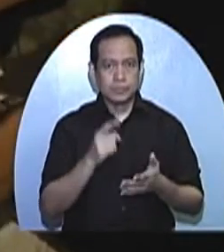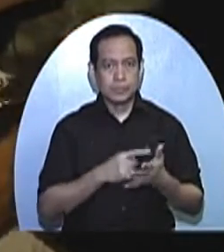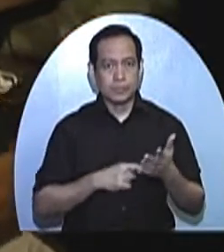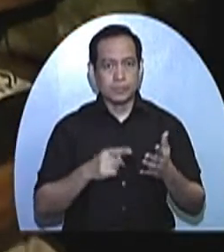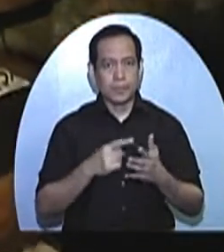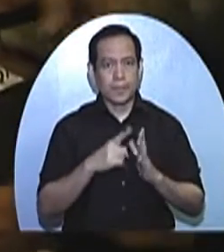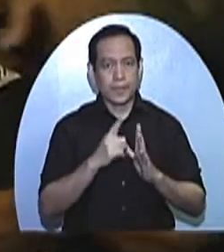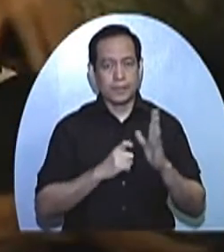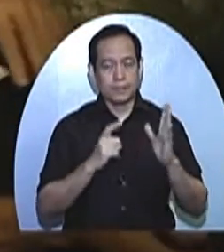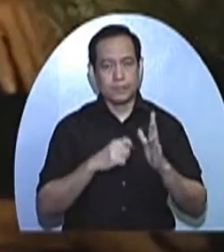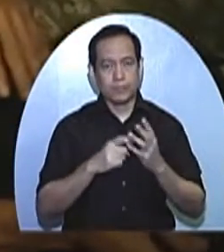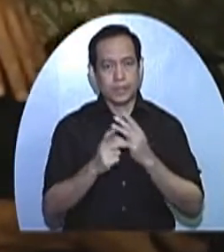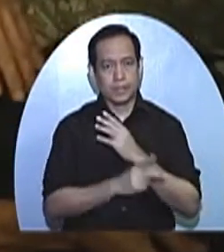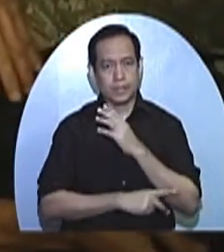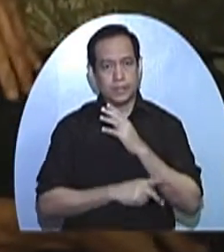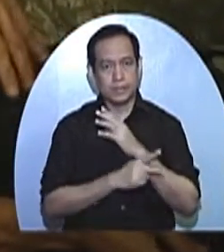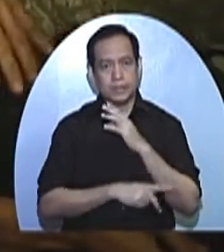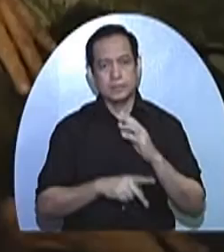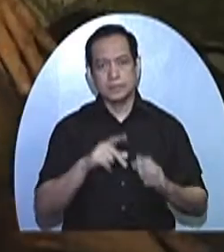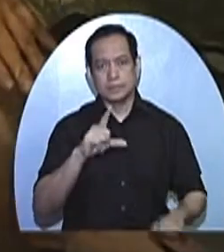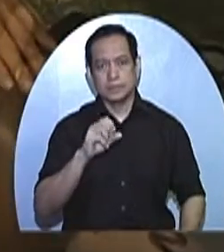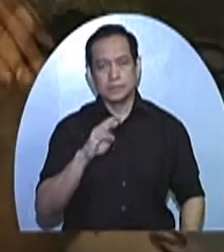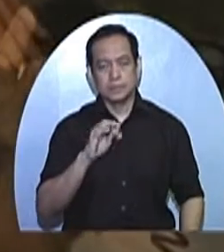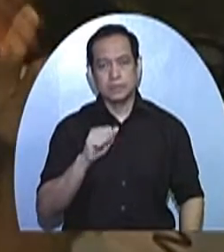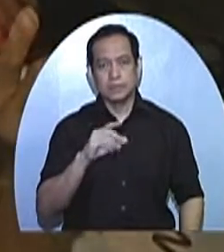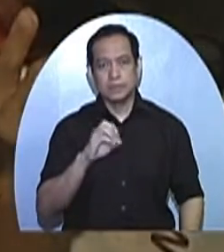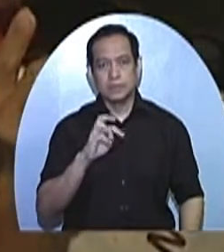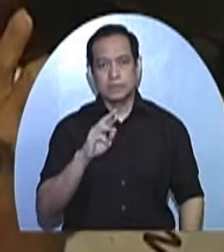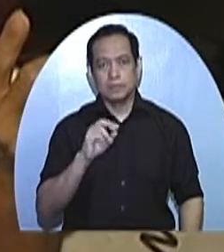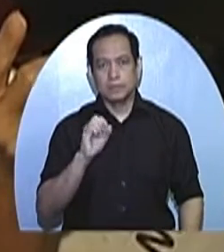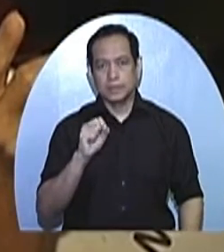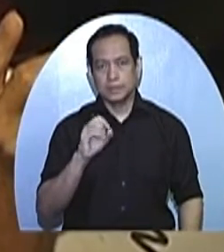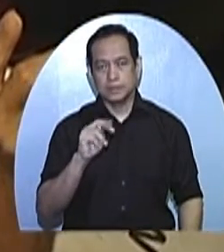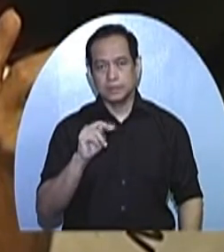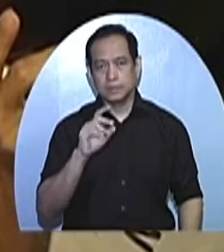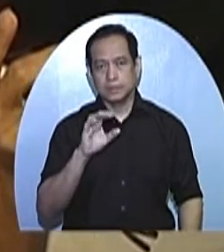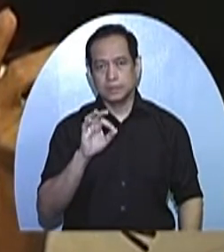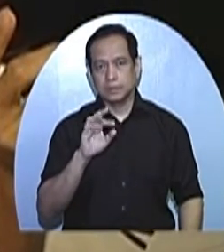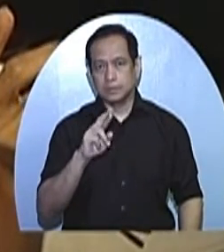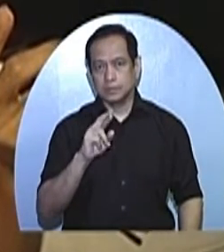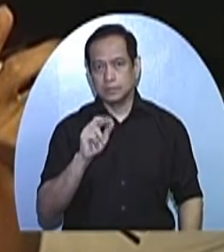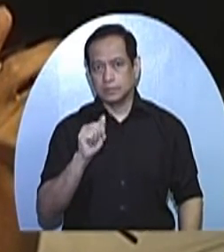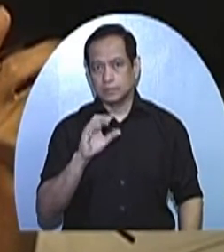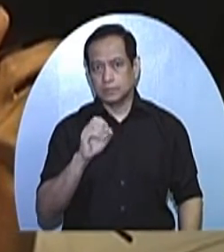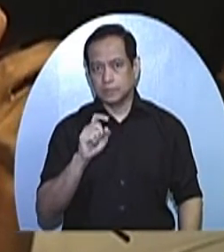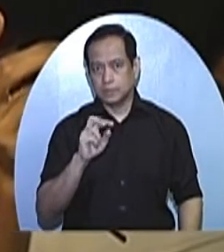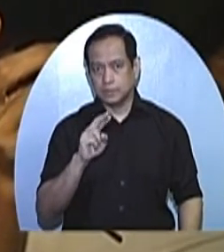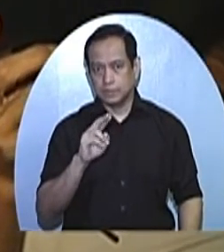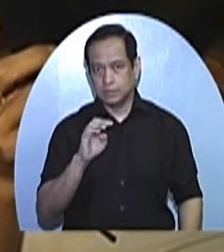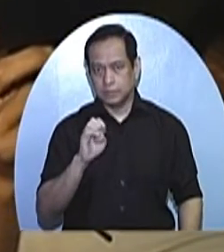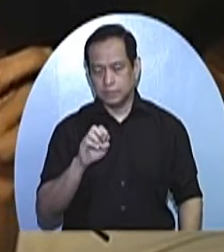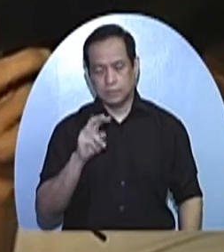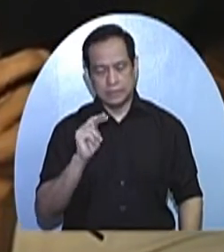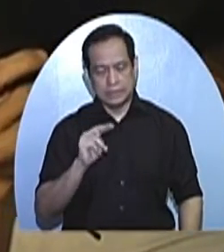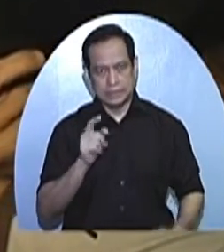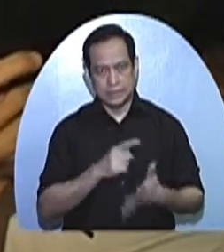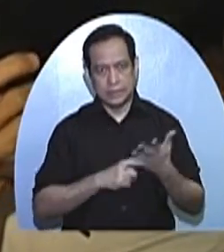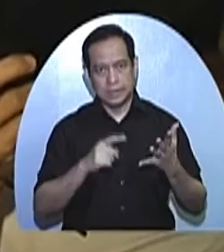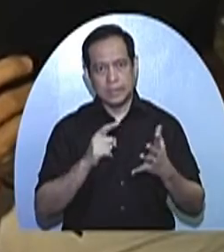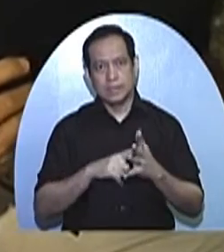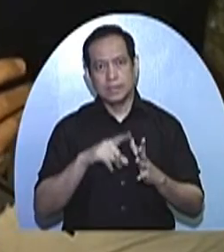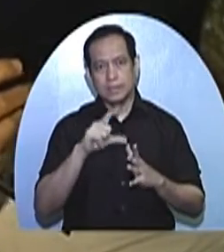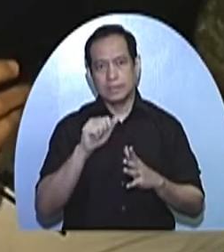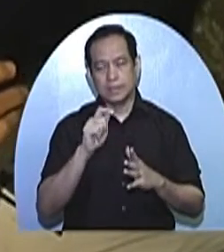sa probinsya, lumbar compression fracture ang naging depekto sa kanyang gulugod. Kinakailangan pa niya ng iba pang laboratory